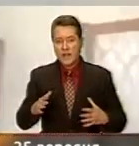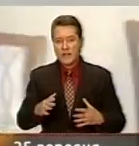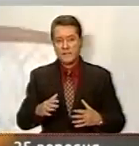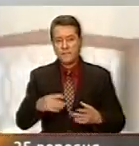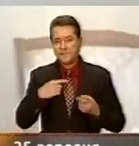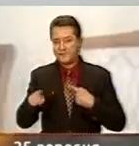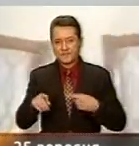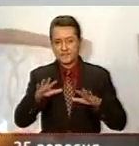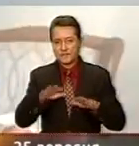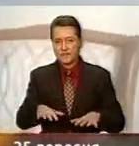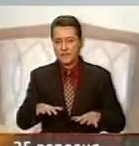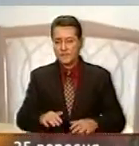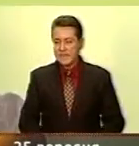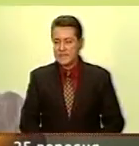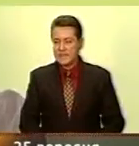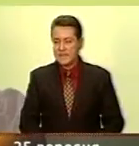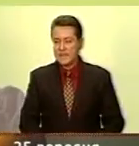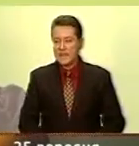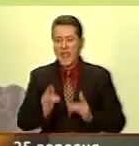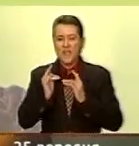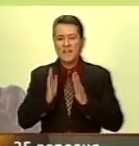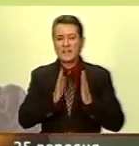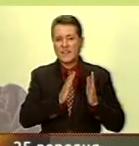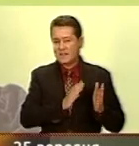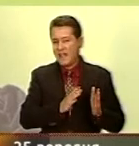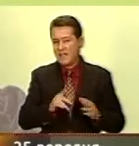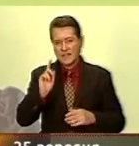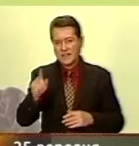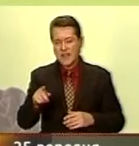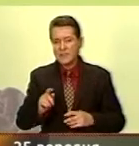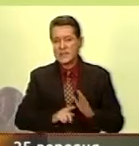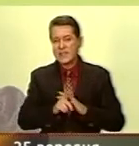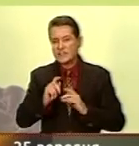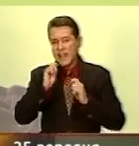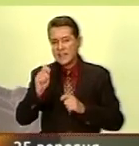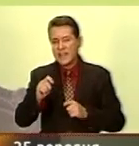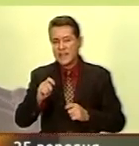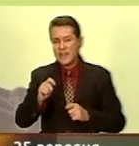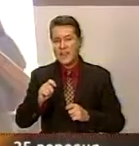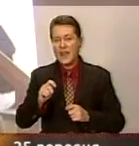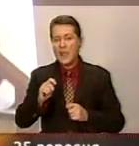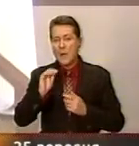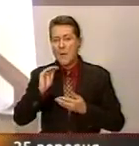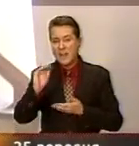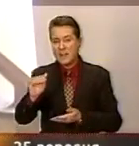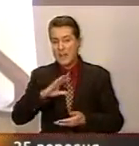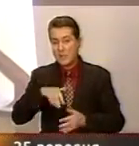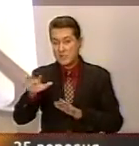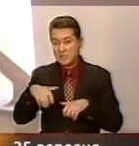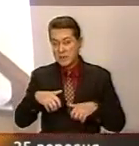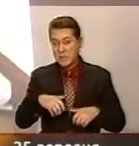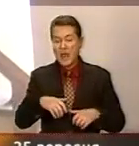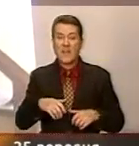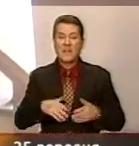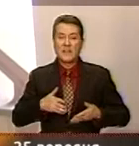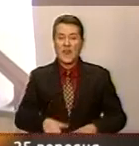геть в іншому місці. Ну, в інтернаті там взагалі, спочатку дарили подарунки, а потім забирали їх. Від самого народження її